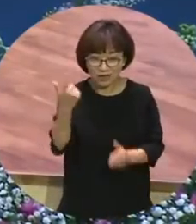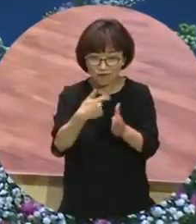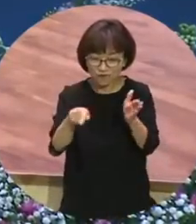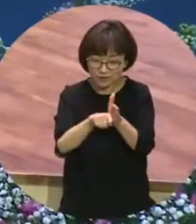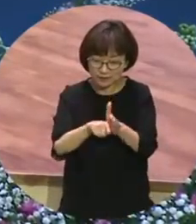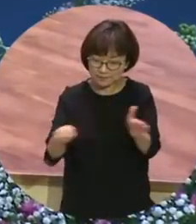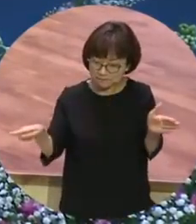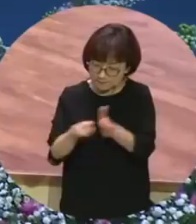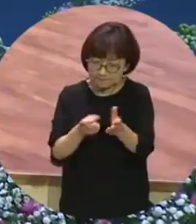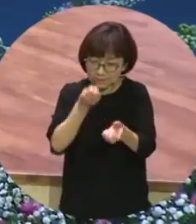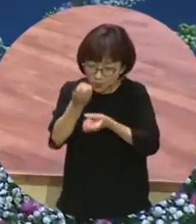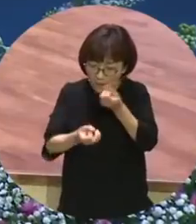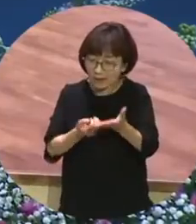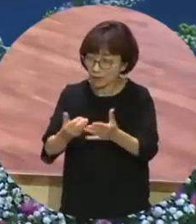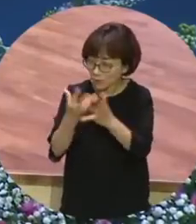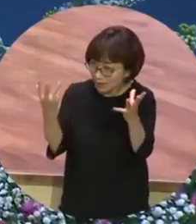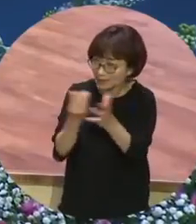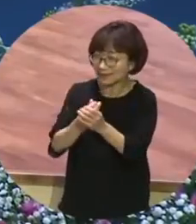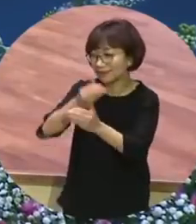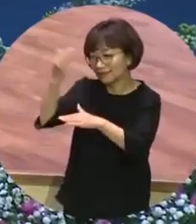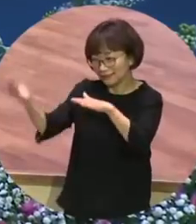믿습니다.